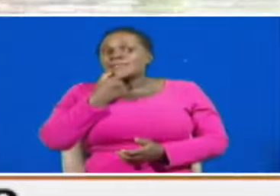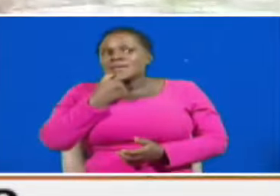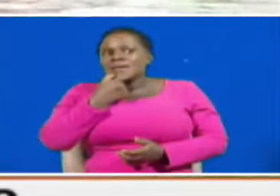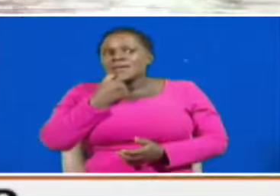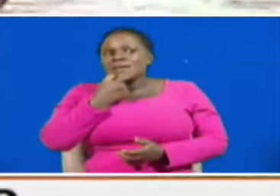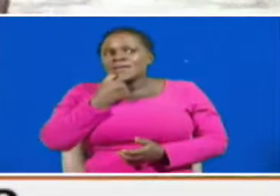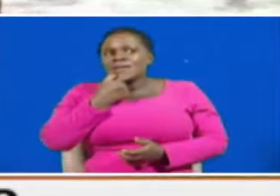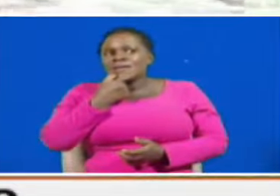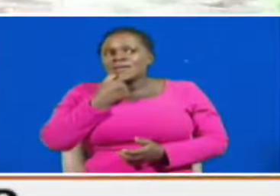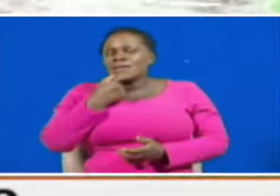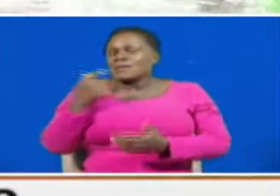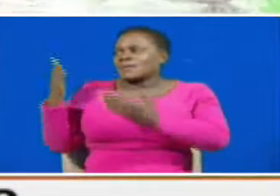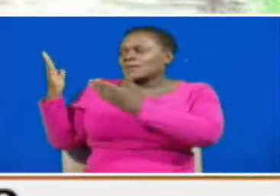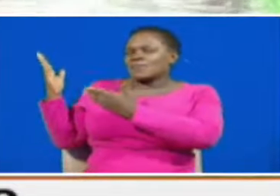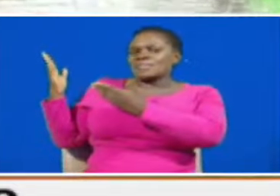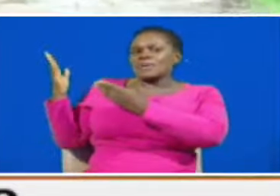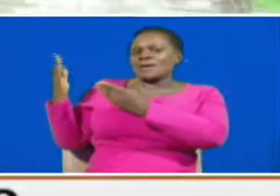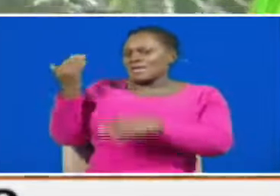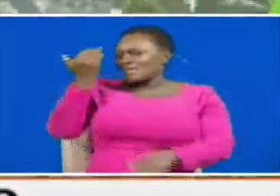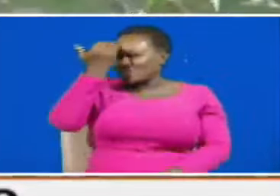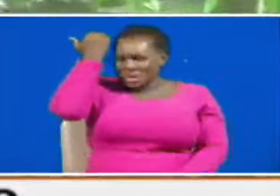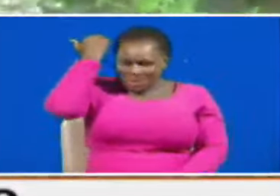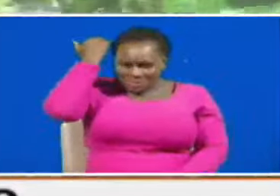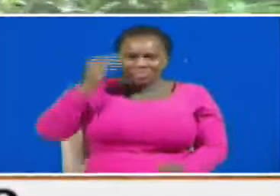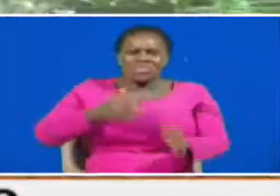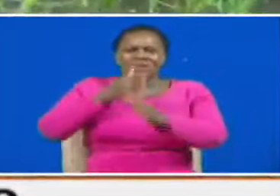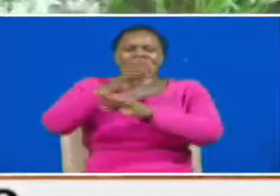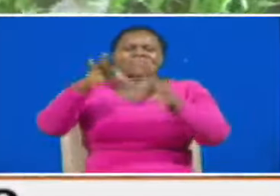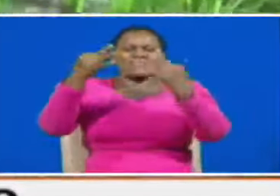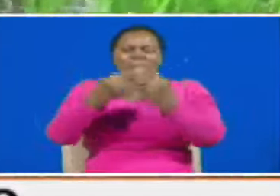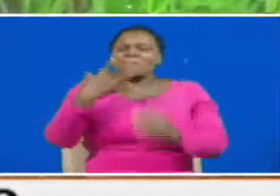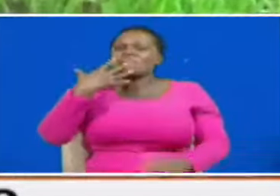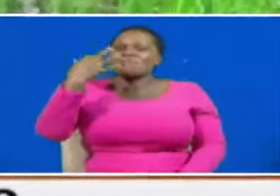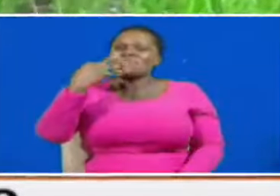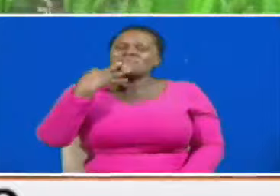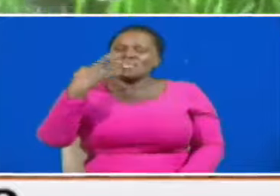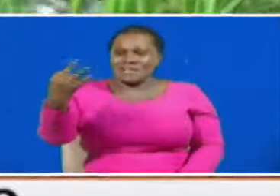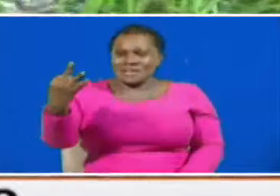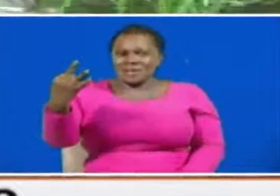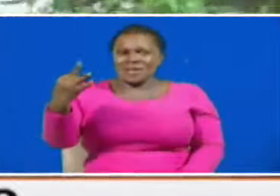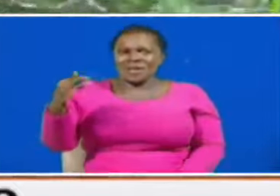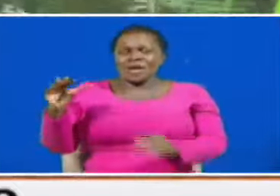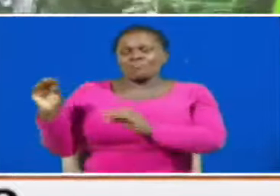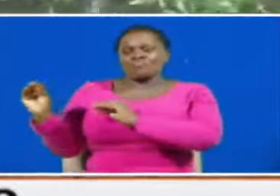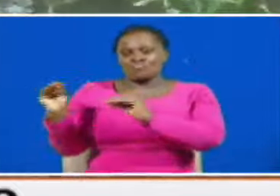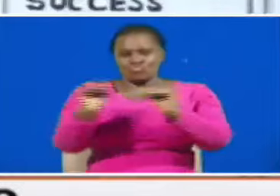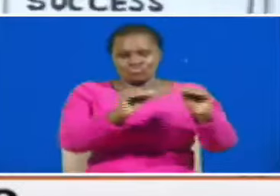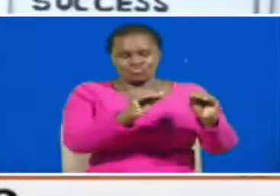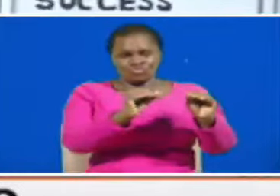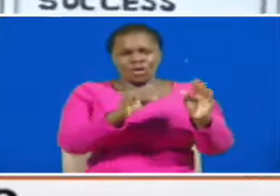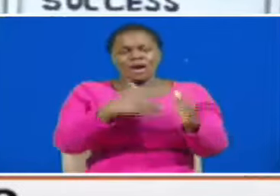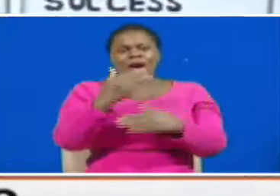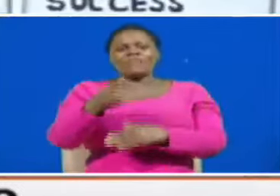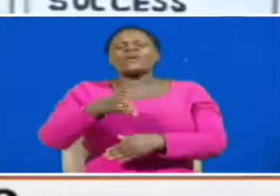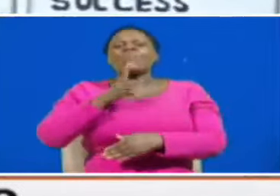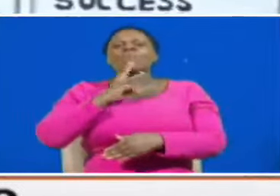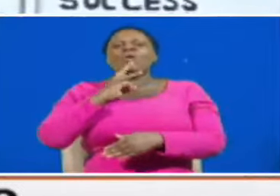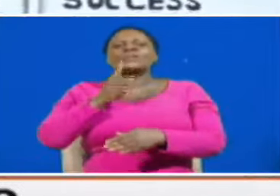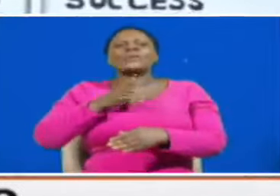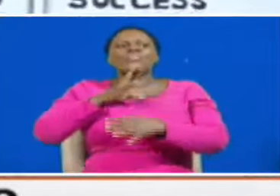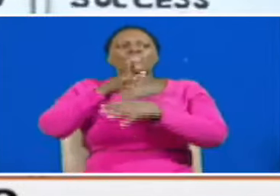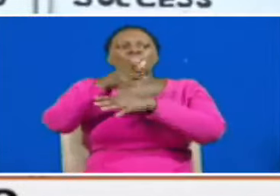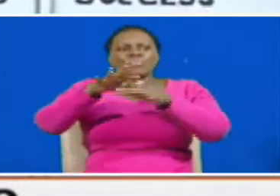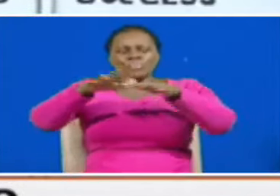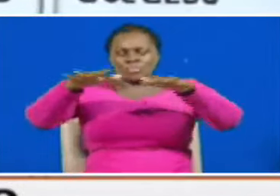katika kijiji cha Kubura eneo bunge la Nyando, zaidi ya familia 300 zililazimika kuhama baada ya mto Nyando kuvunja